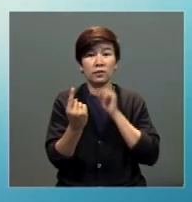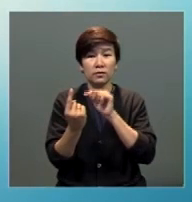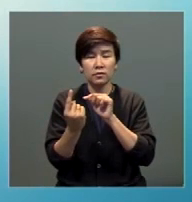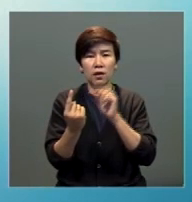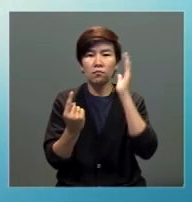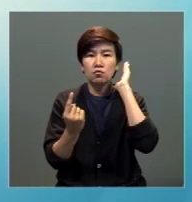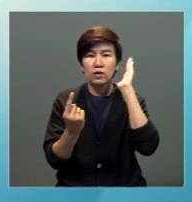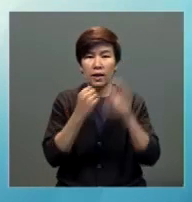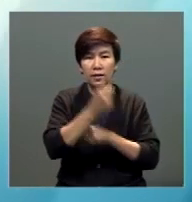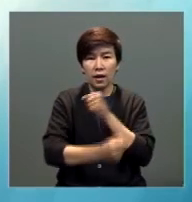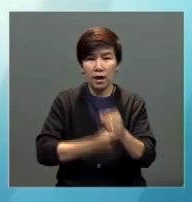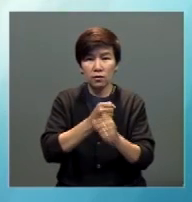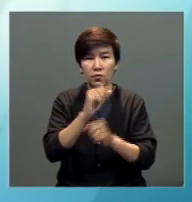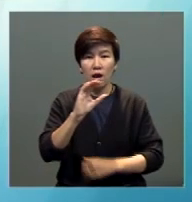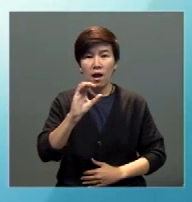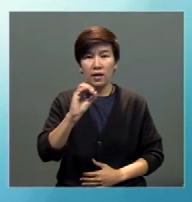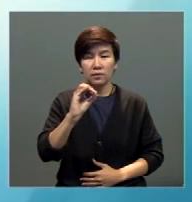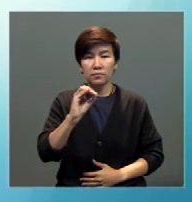คุณก็เป็นรายละเอียดดังนี้นะครับเป็นผู้ป่วยชายไทยอายุ50